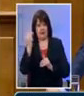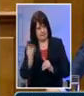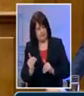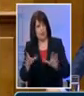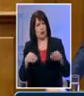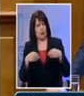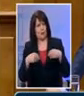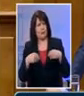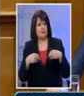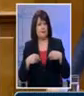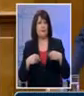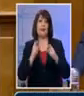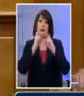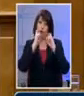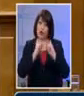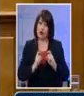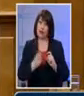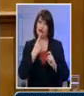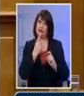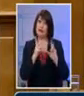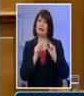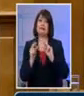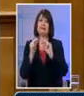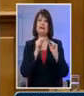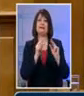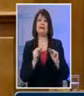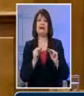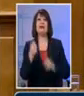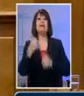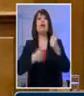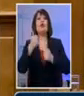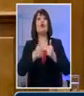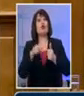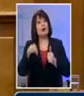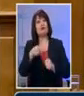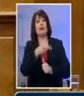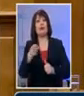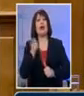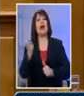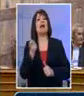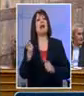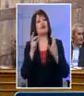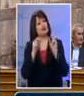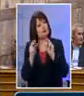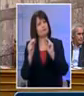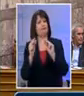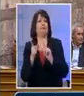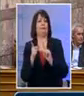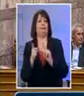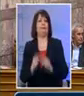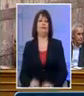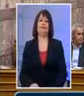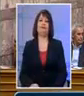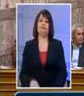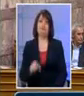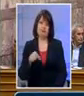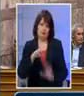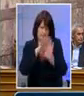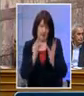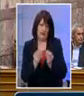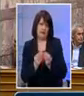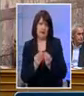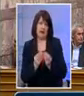και ανέλαβαν την υποχρέωση να ανοίξουν τη συζήτηση τον Ιούνιο και για το θέμα του χρέους. Με αυτά τα δεδομένα